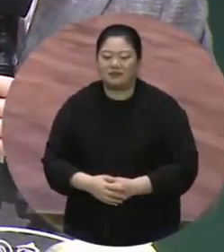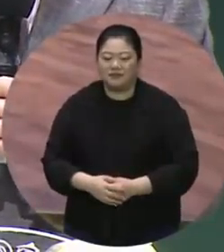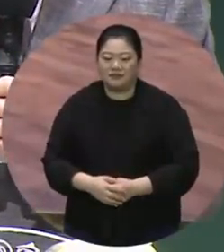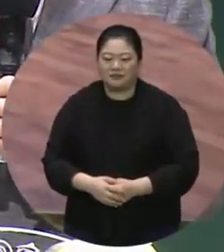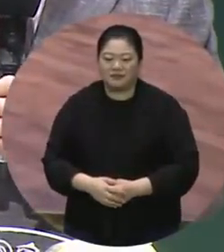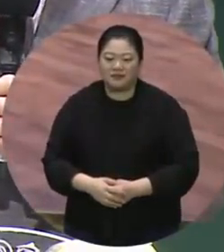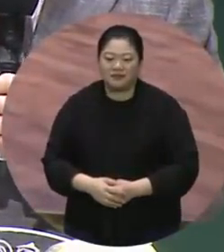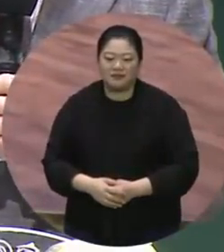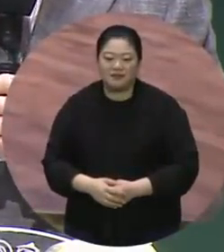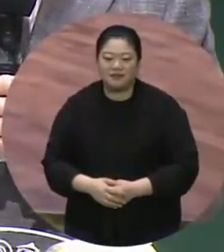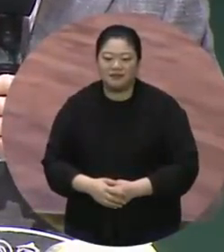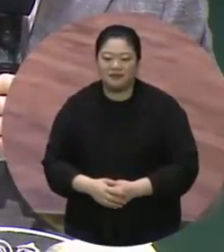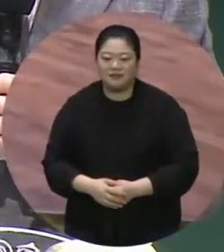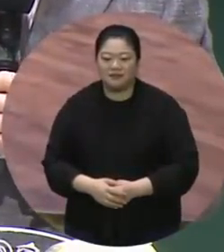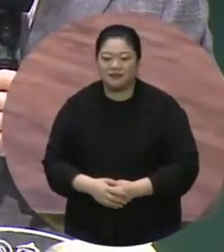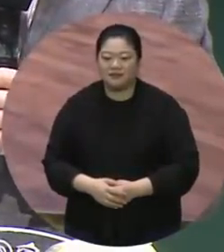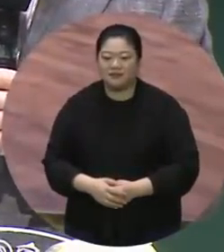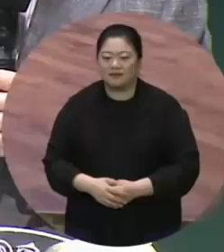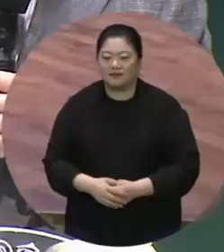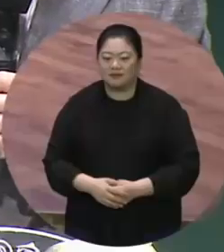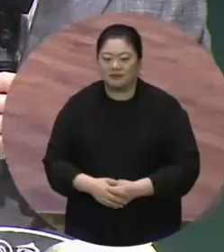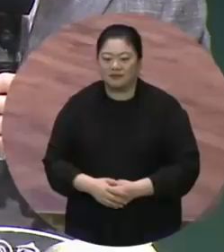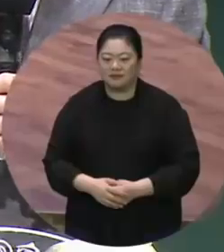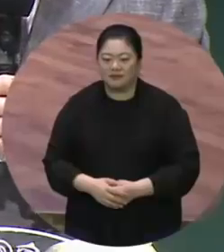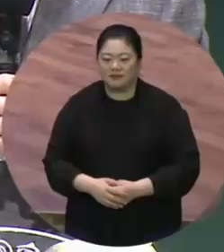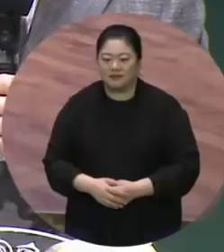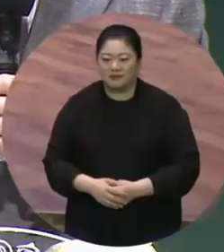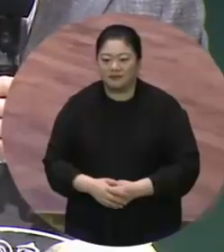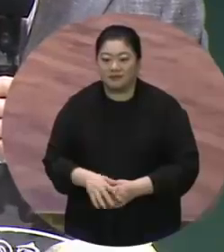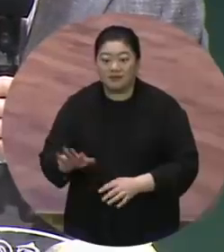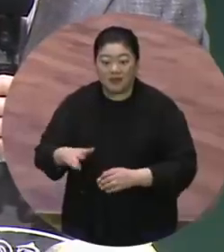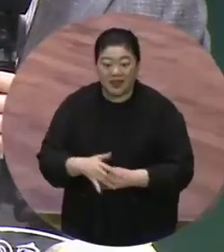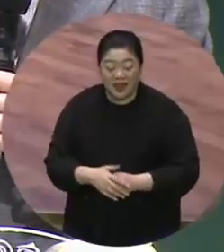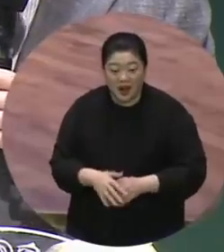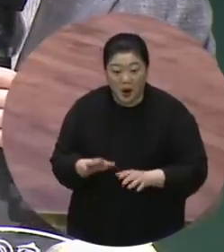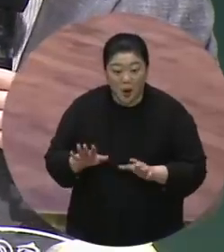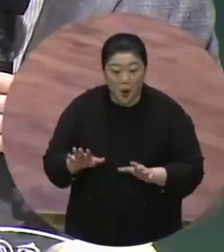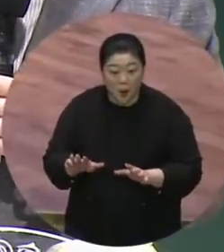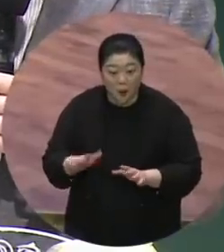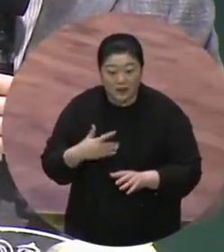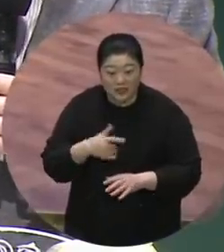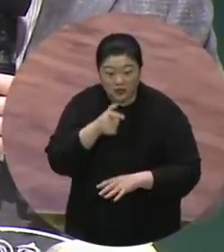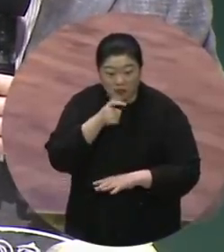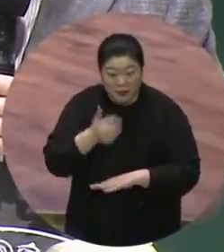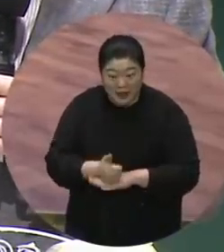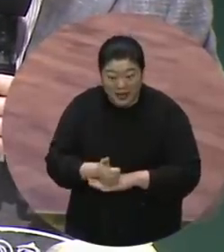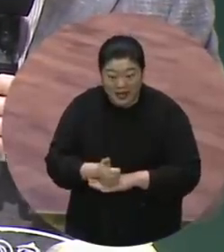그래서 여러분이요, 오늘 조금 길게 할 거예요. 내가 어차피 끝난 거 몰라요.